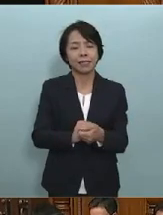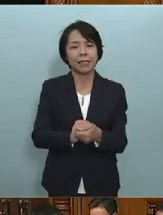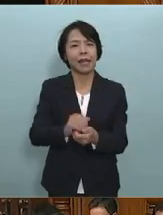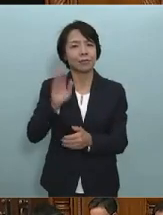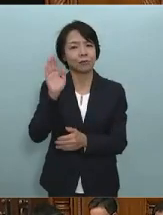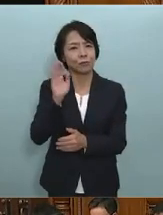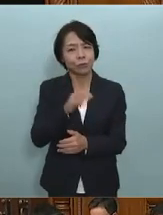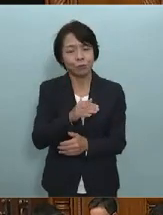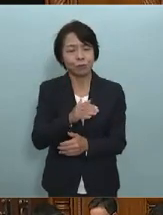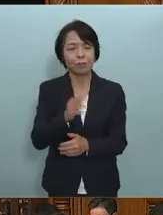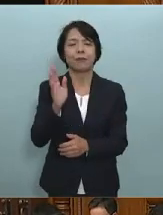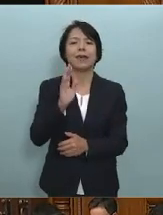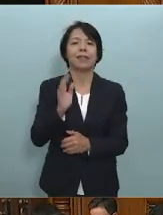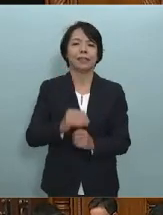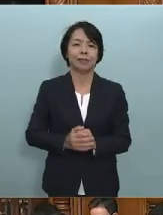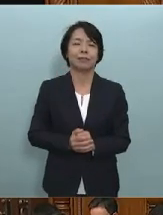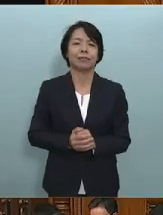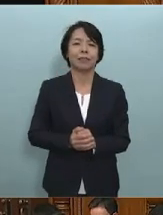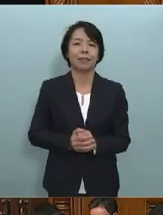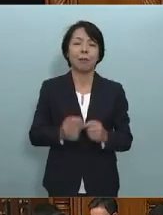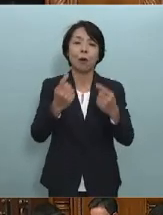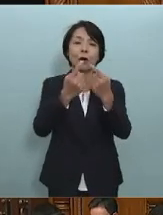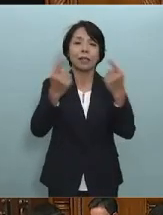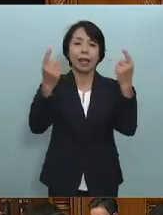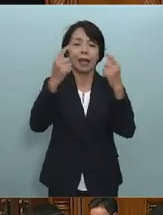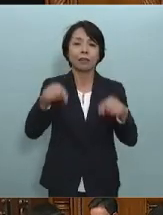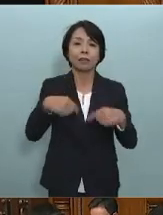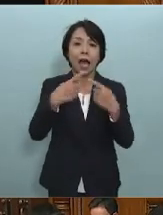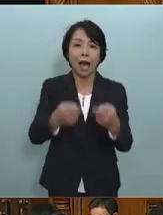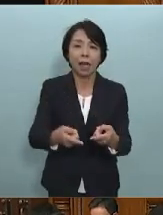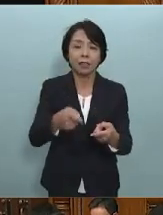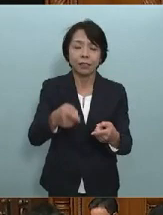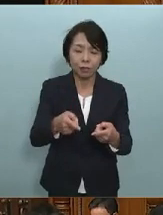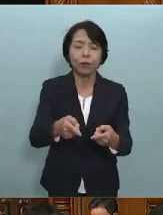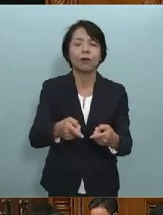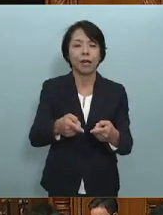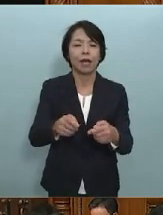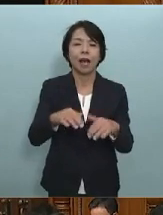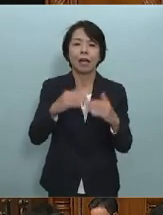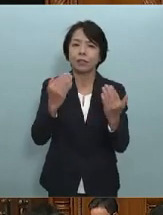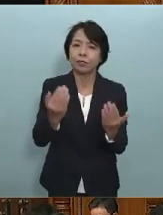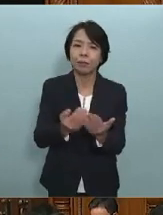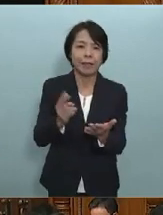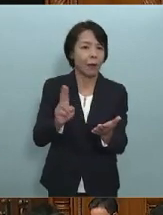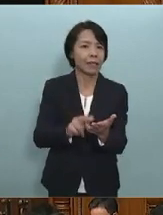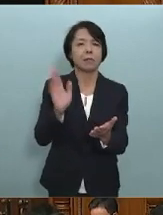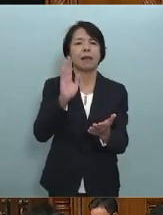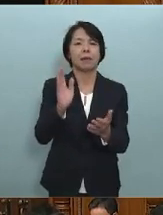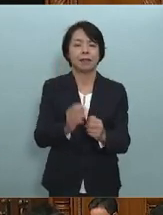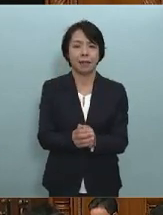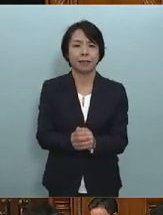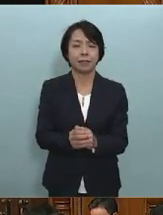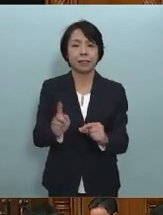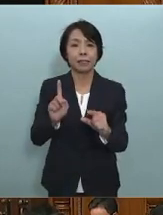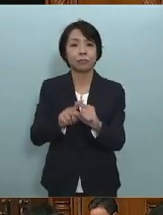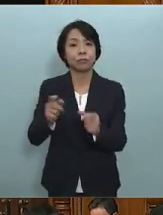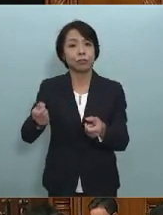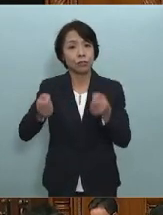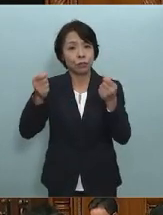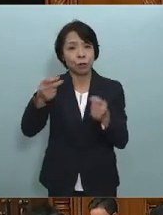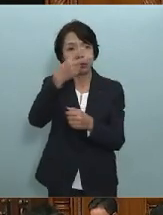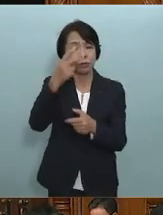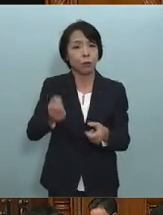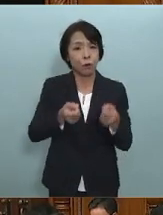でしょうもちろん大学進学が全てではありません中卒高卒から一度